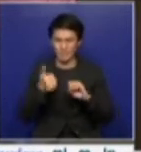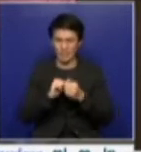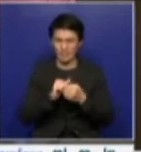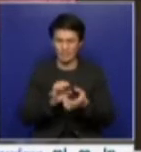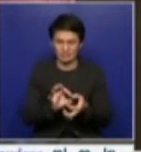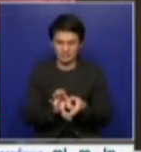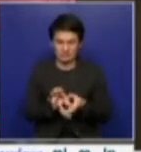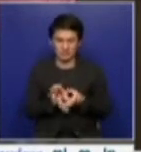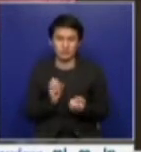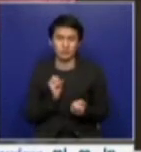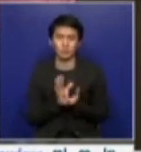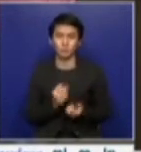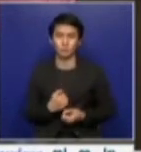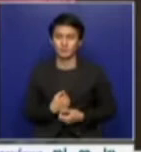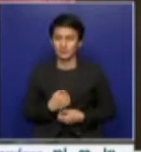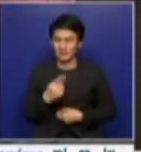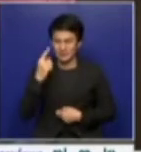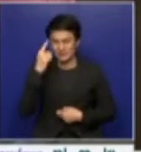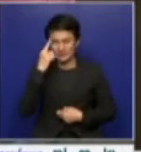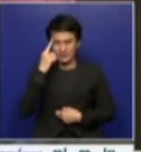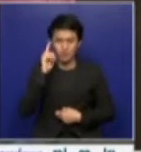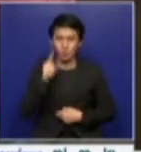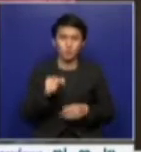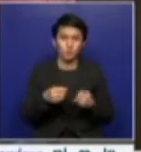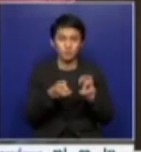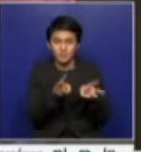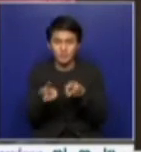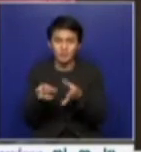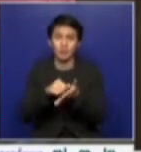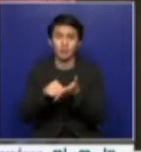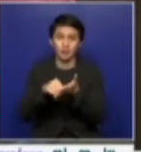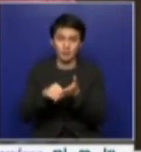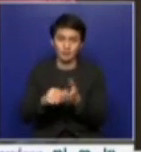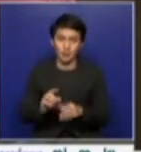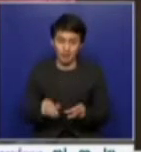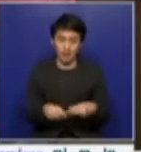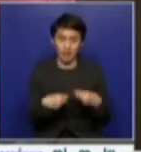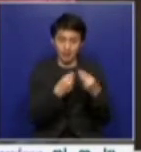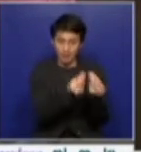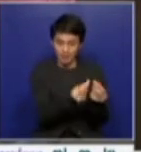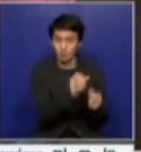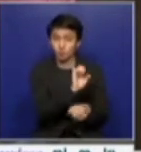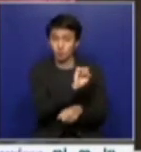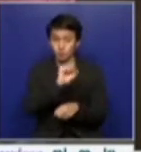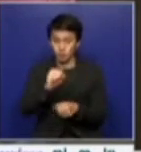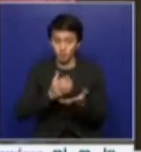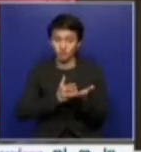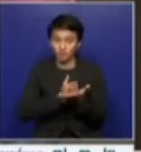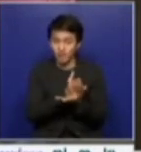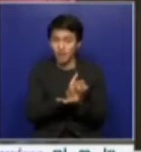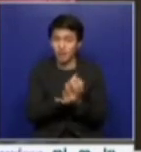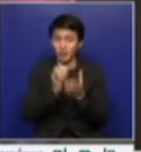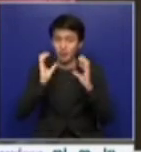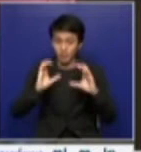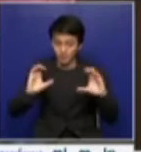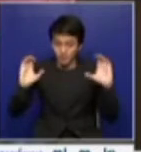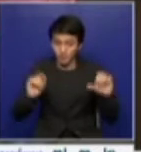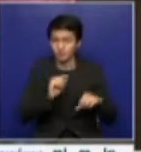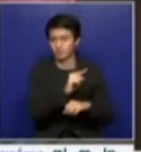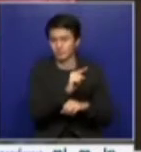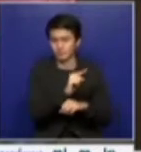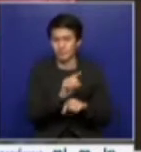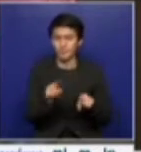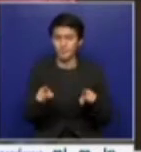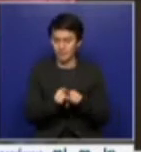จึงทำแบบเสียไม่ได้และได้มอบหมายให้ส.ส.ฝ่ายรัฐบาลและได้เสนอ